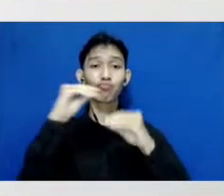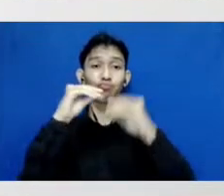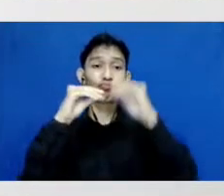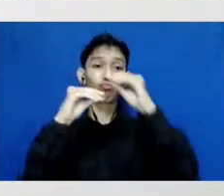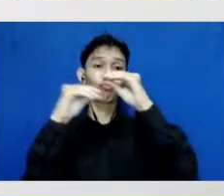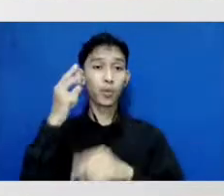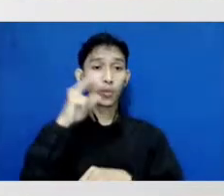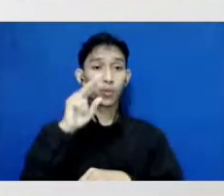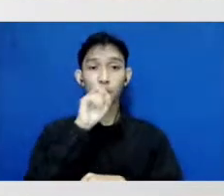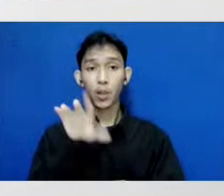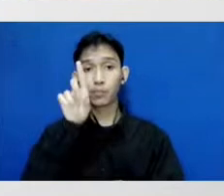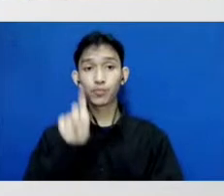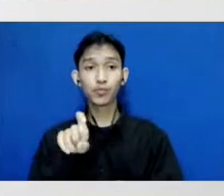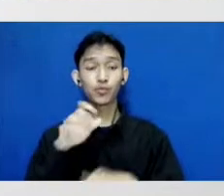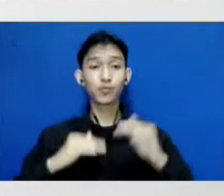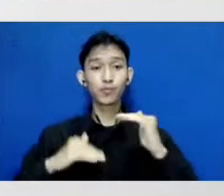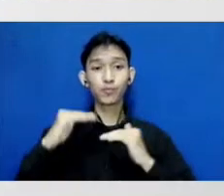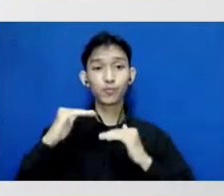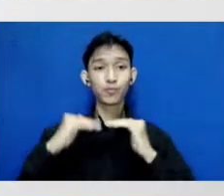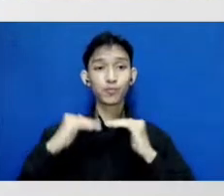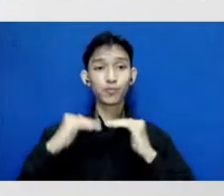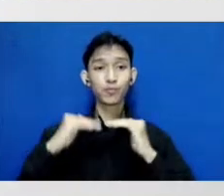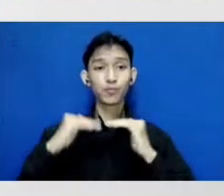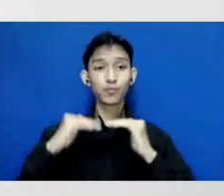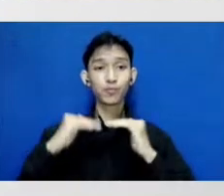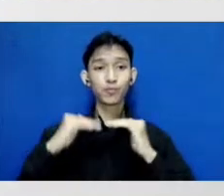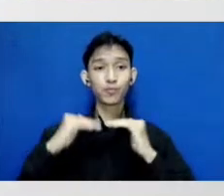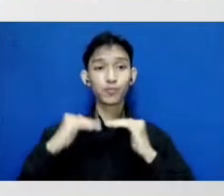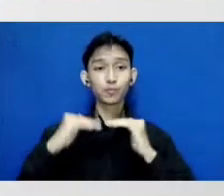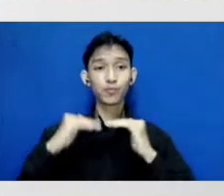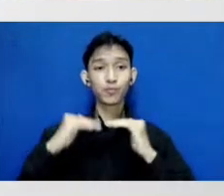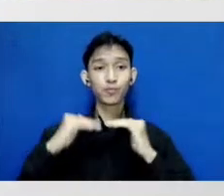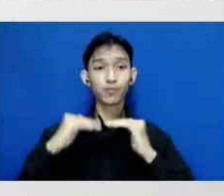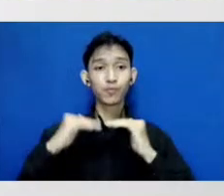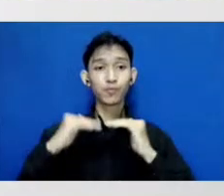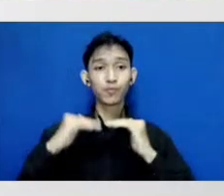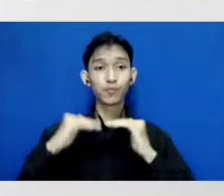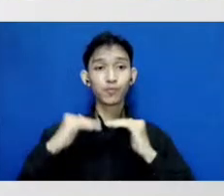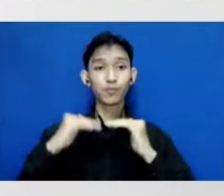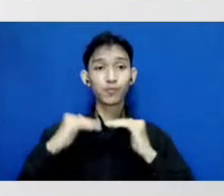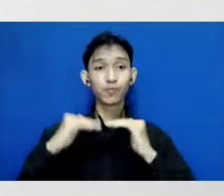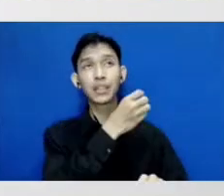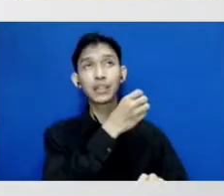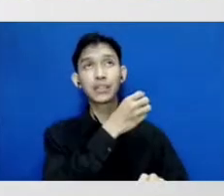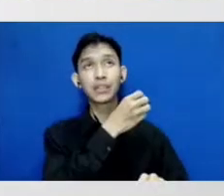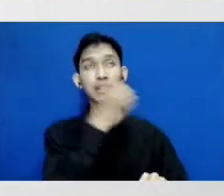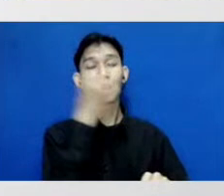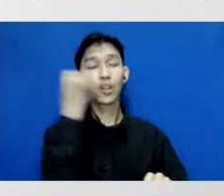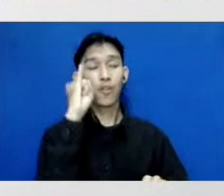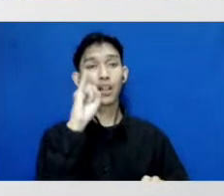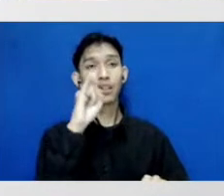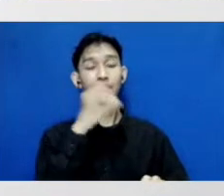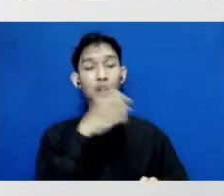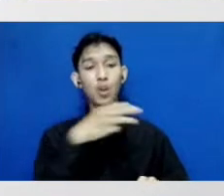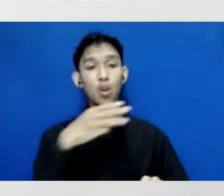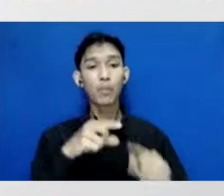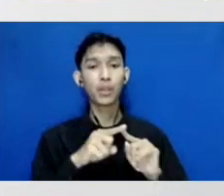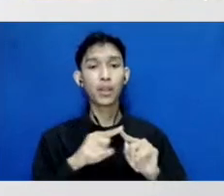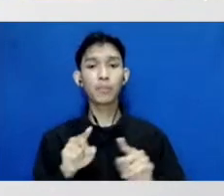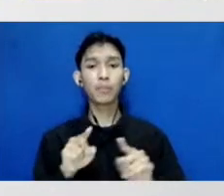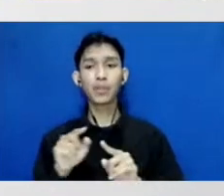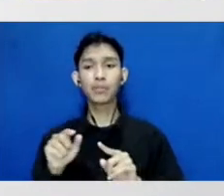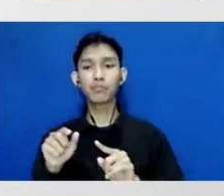yang sama pentingnya tersebut, yaitu mendorong perkembangan inovasi dan ekonomi, tetapi tanpa mengorbankan privasi dan perlindungan data